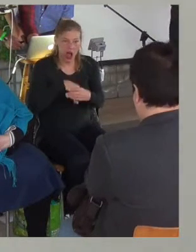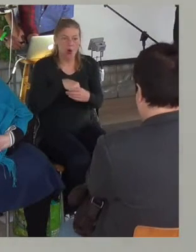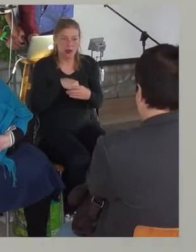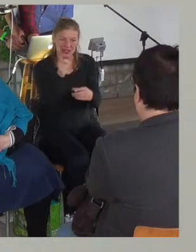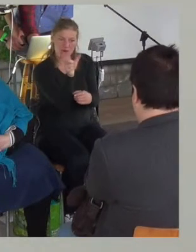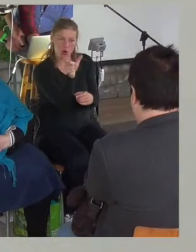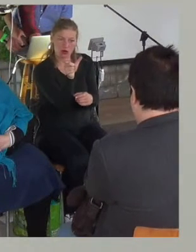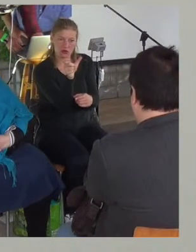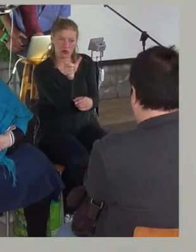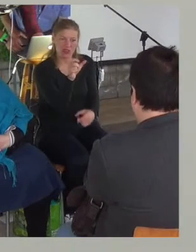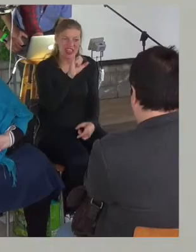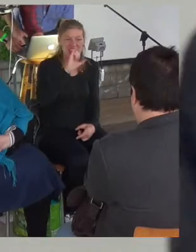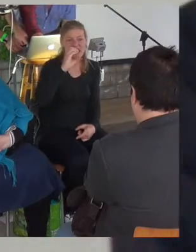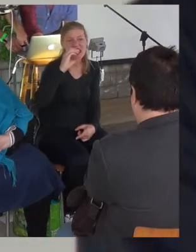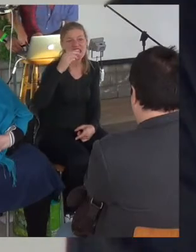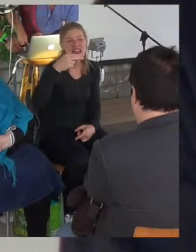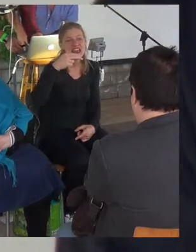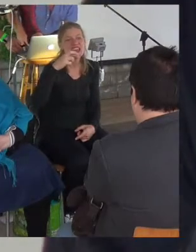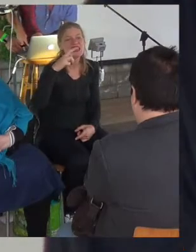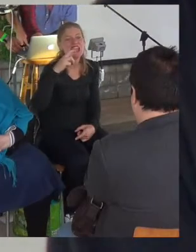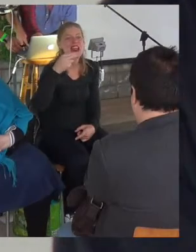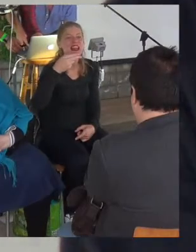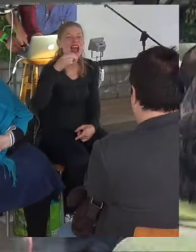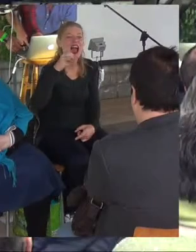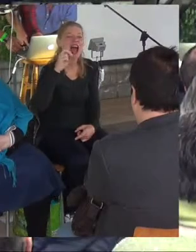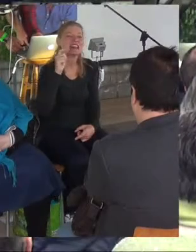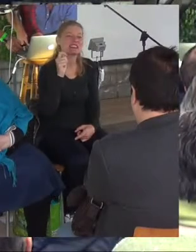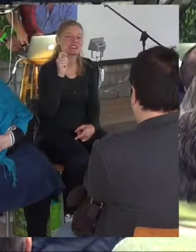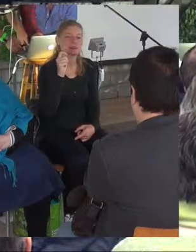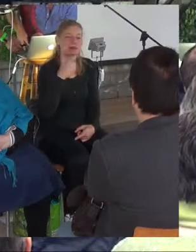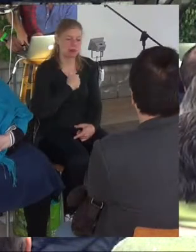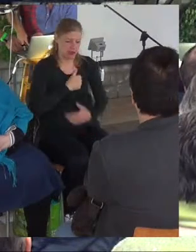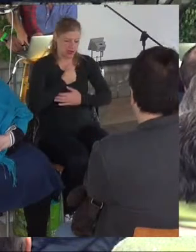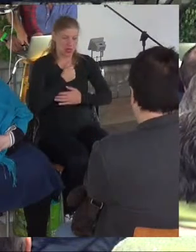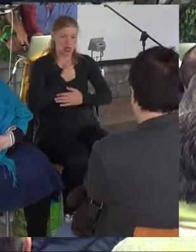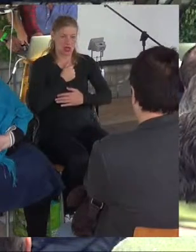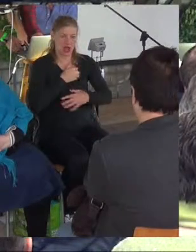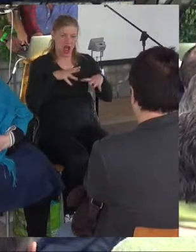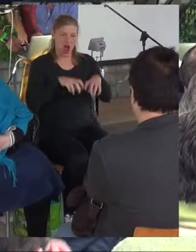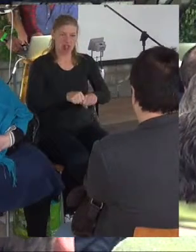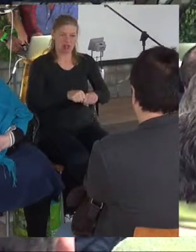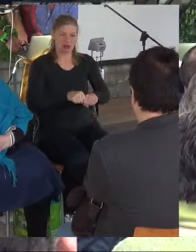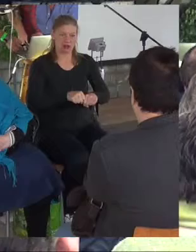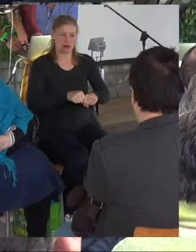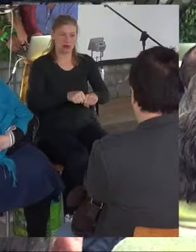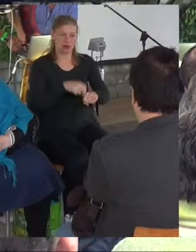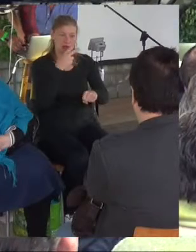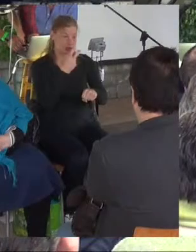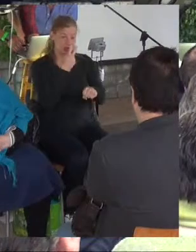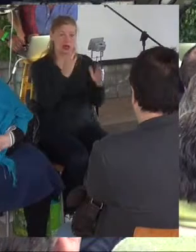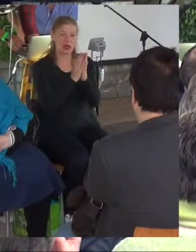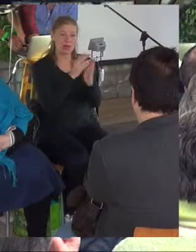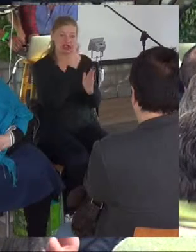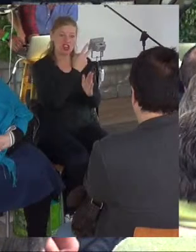der Icherheit wird die Ich-Erhalt. Das Heid wird zu Halt. Schaut das Video bei uns auf